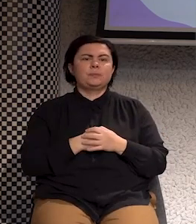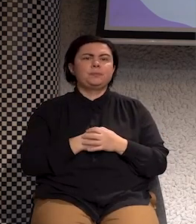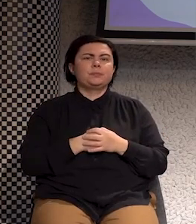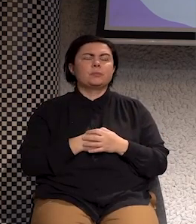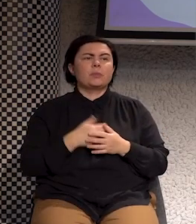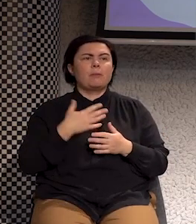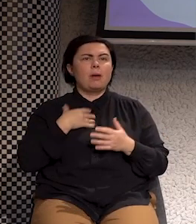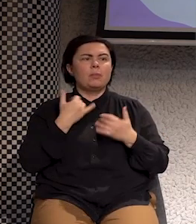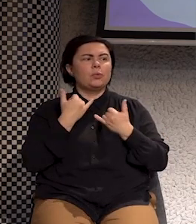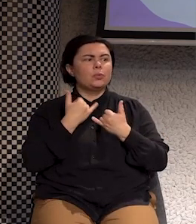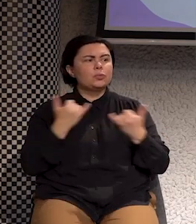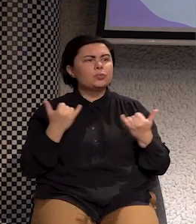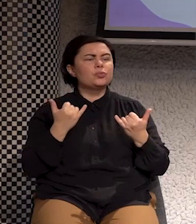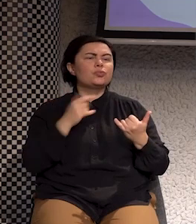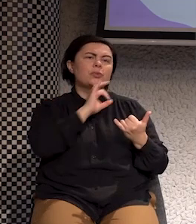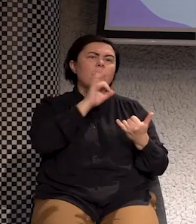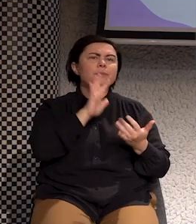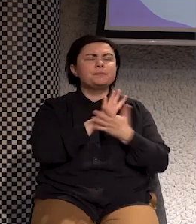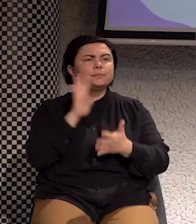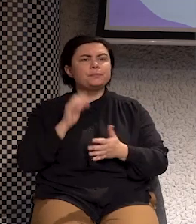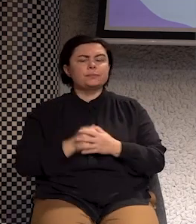że różne tutaj są tendencje.